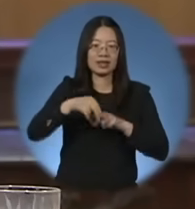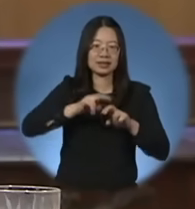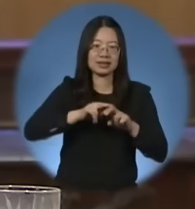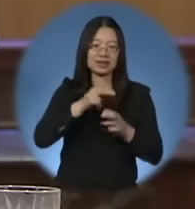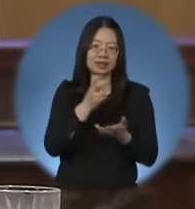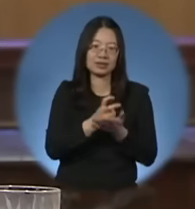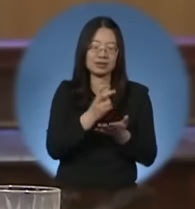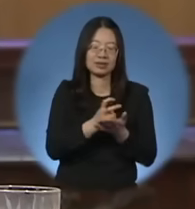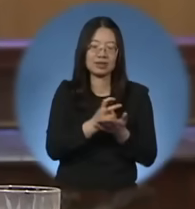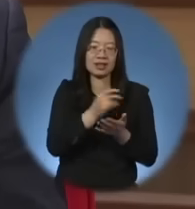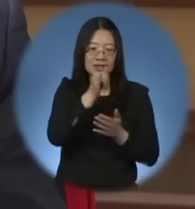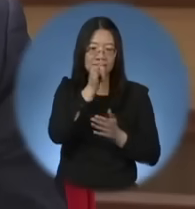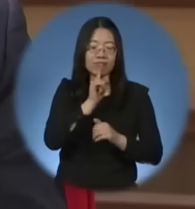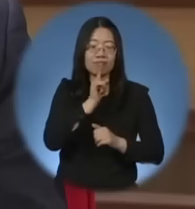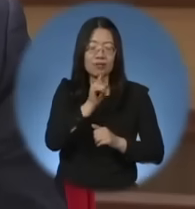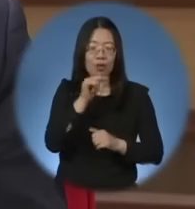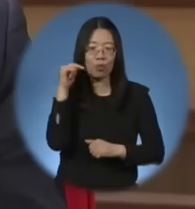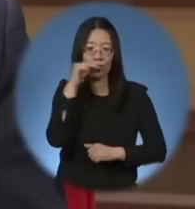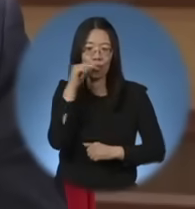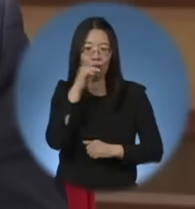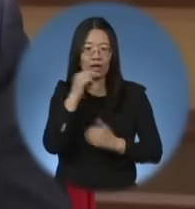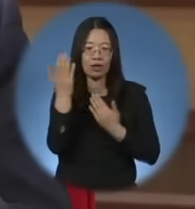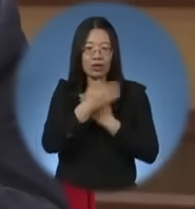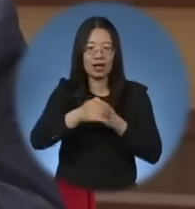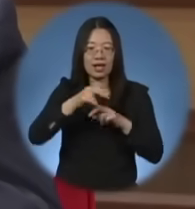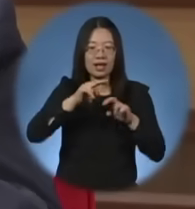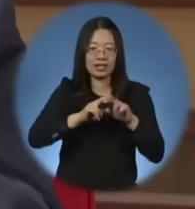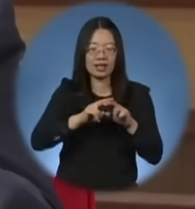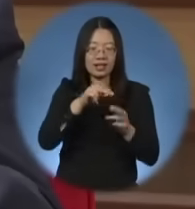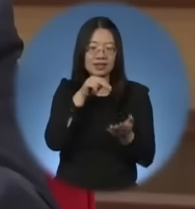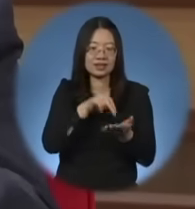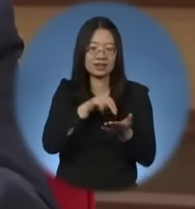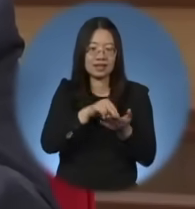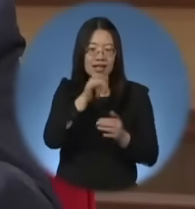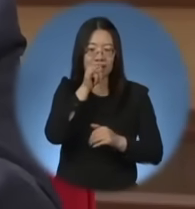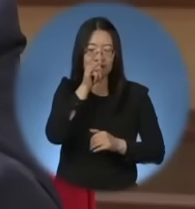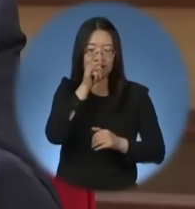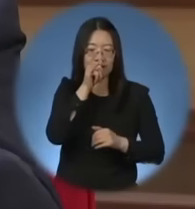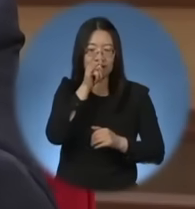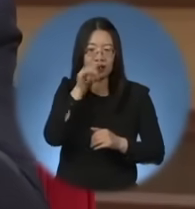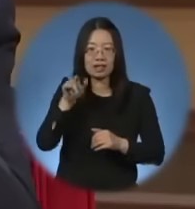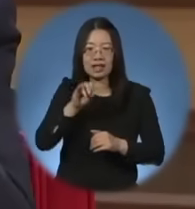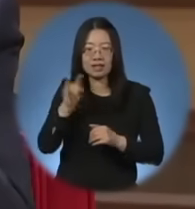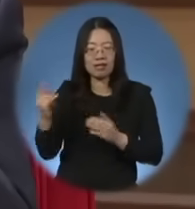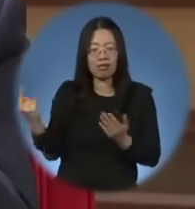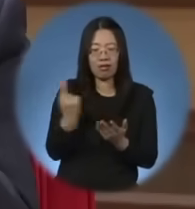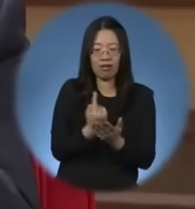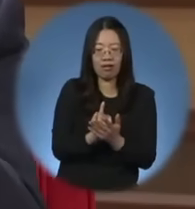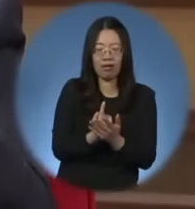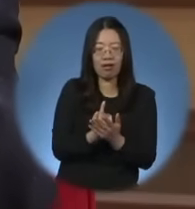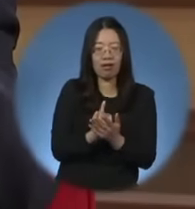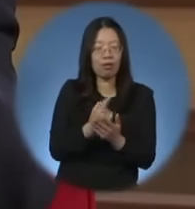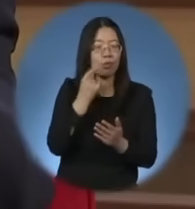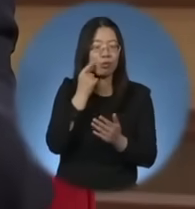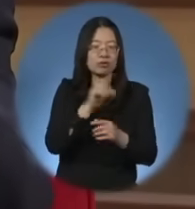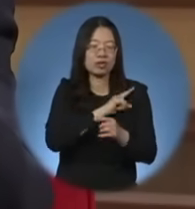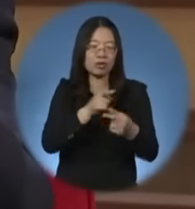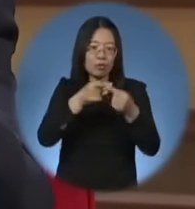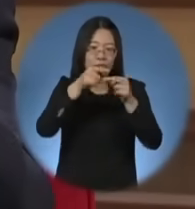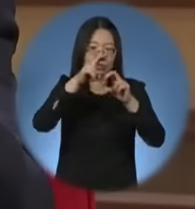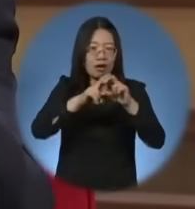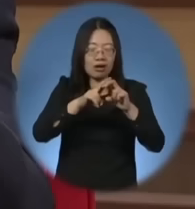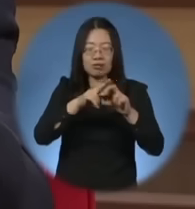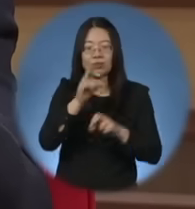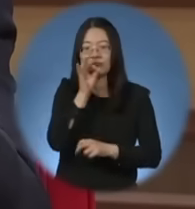그렇죠 예 엄격한 신분 사회 가운데 어떻게 가야 사람 들어와요 제일 높은 곳에